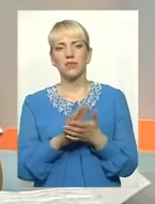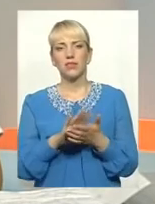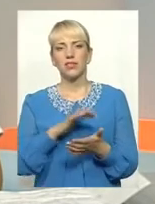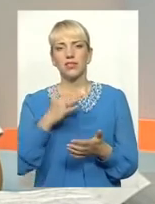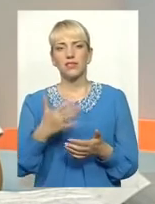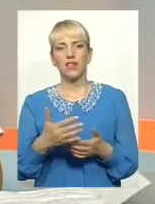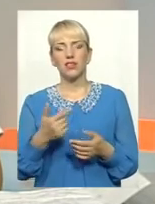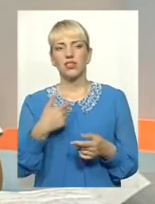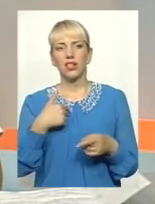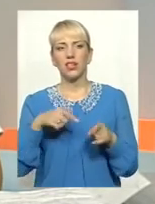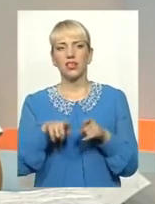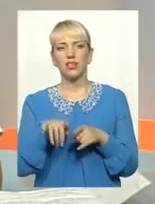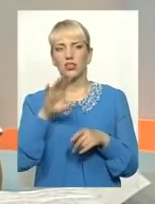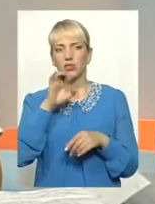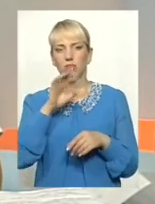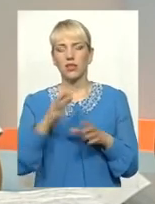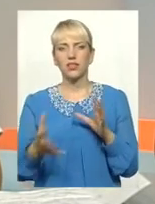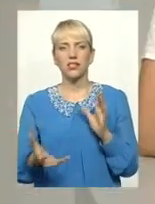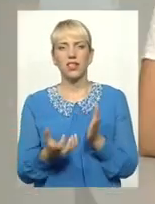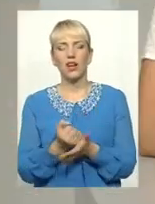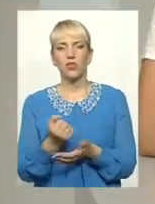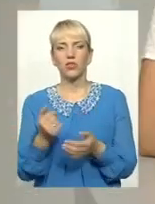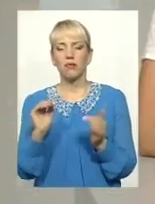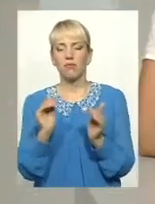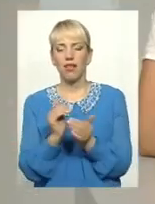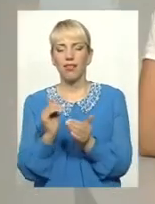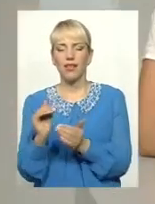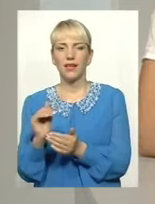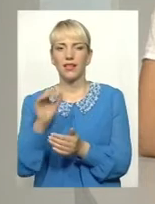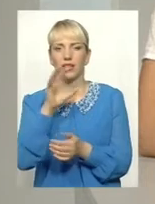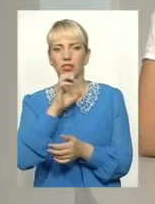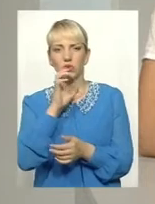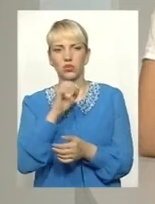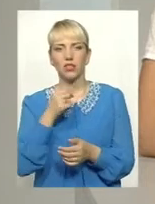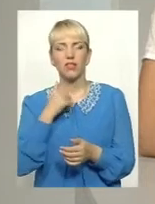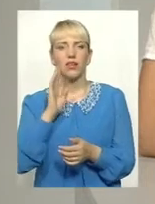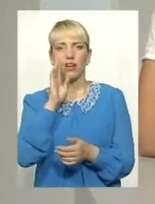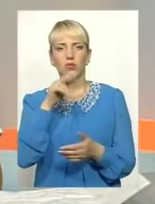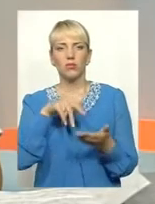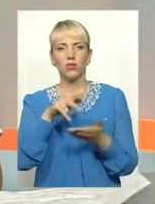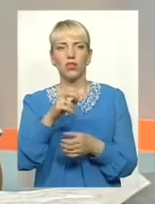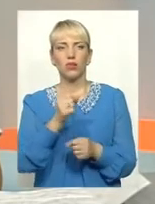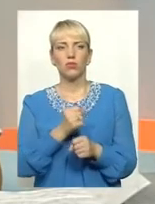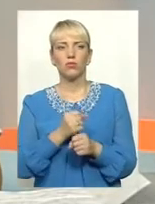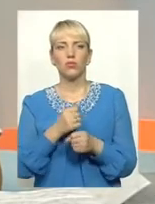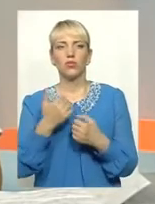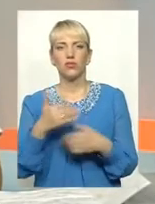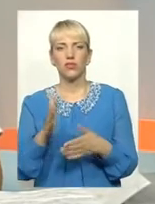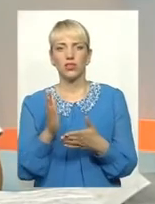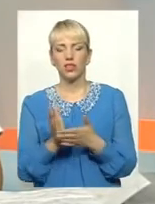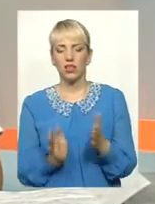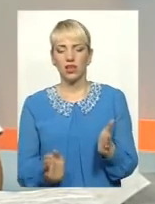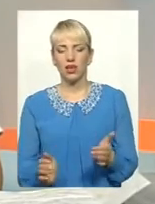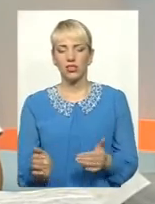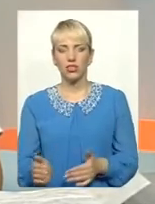своєму житті дуже багато знаходила. Маленьких цуциків. Іду зранку на роботу, вже стоїть ящик.